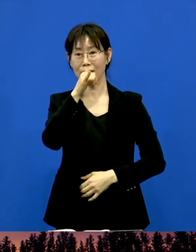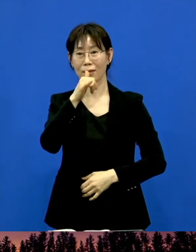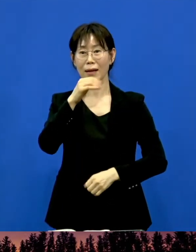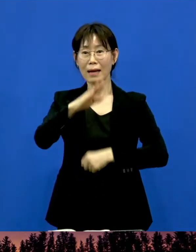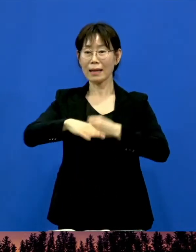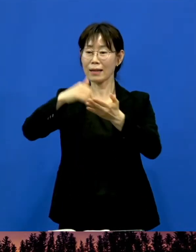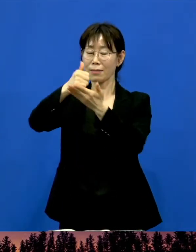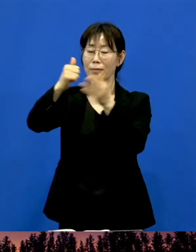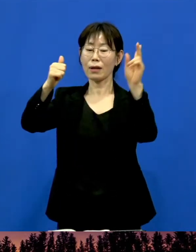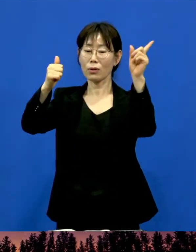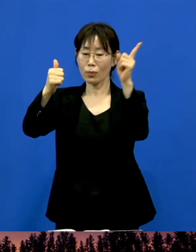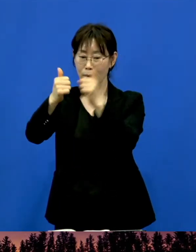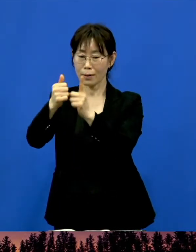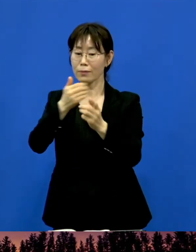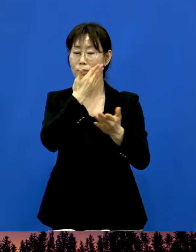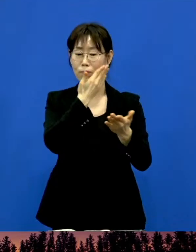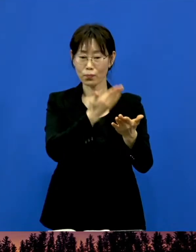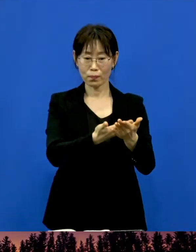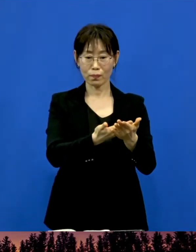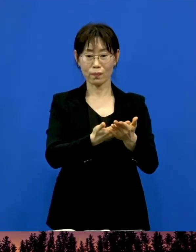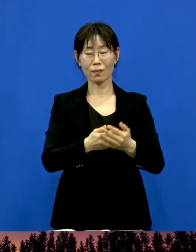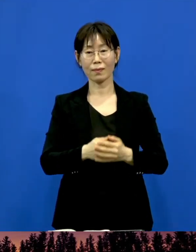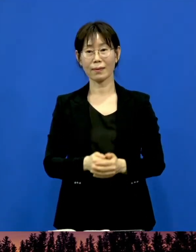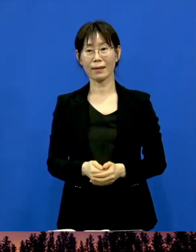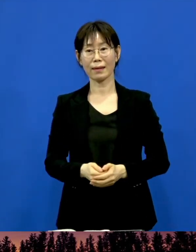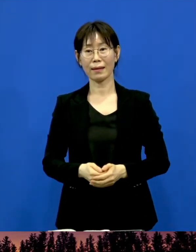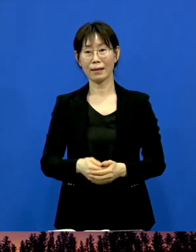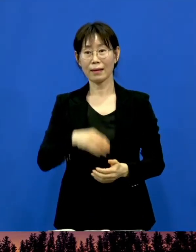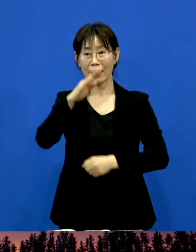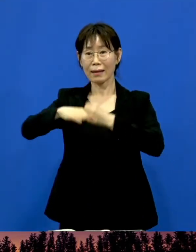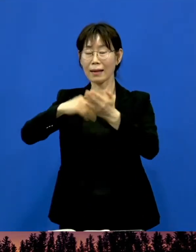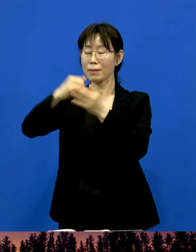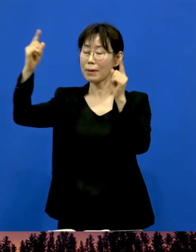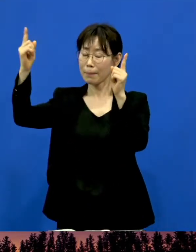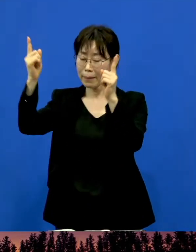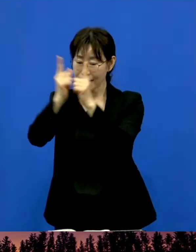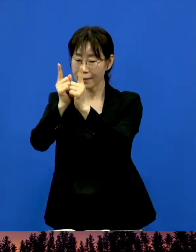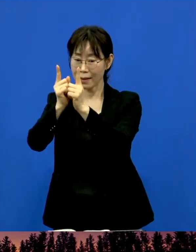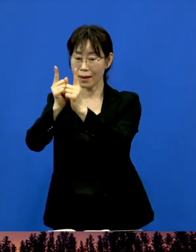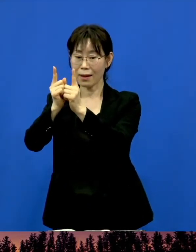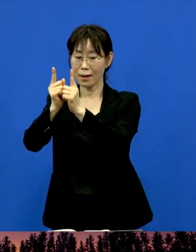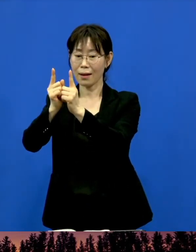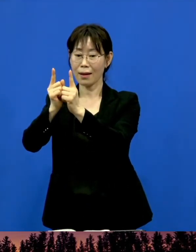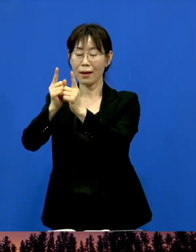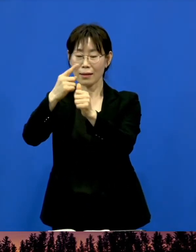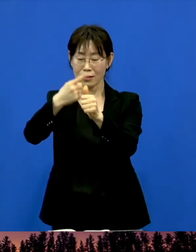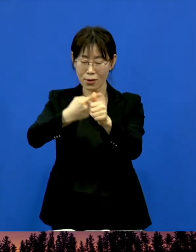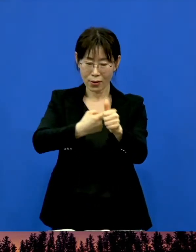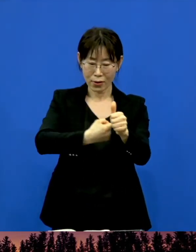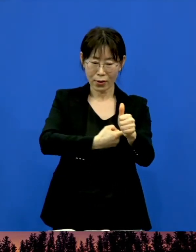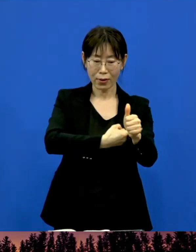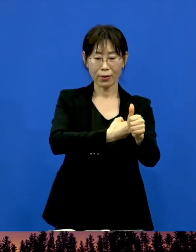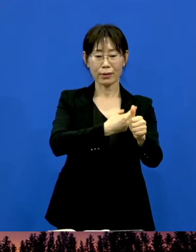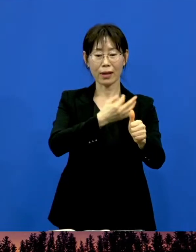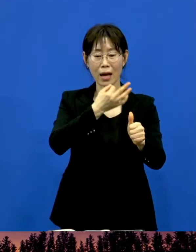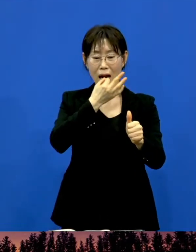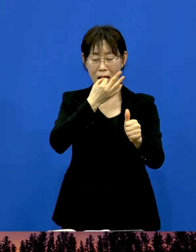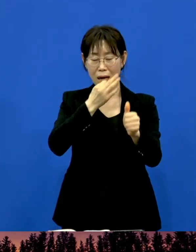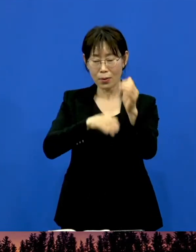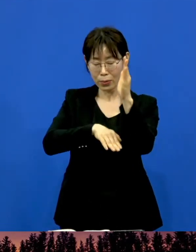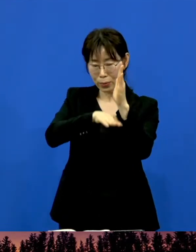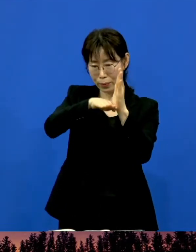하나님에게로 돌아가라는 거죠. 여러분 하나님을 만나면 비로소 우리의 욕구는 만족을 얻어요.